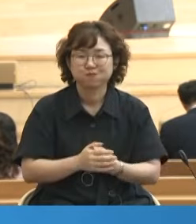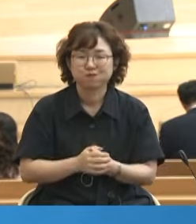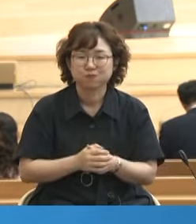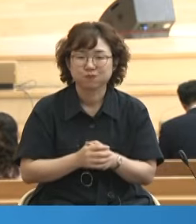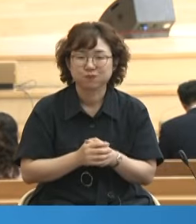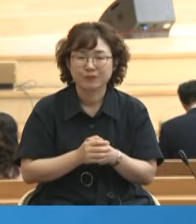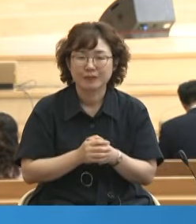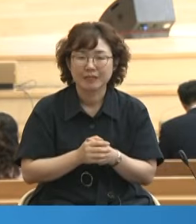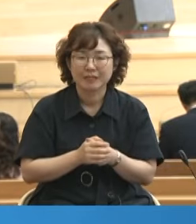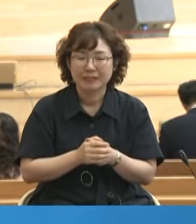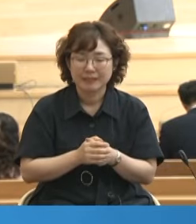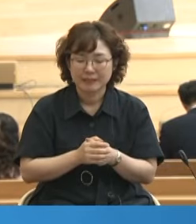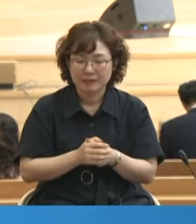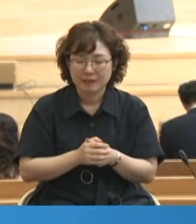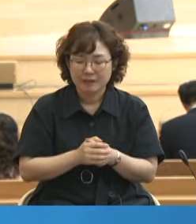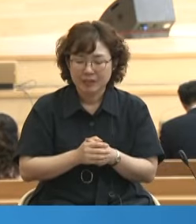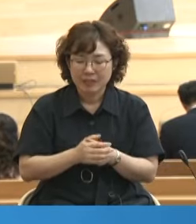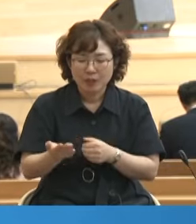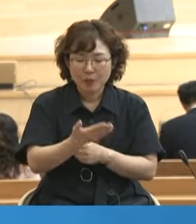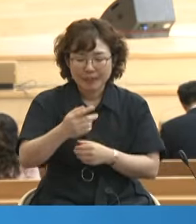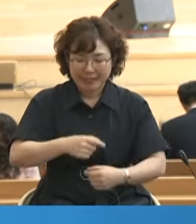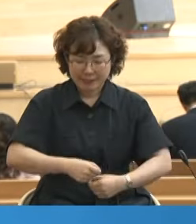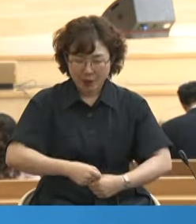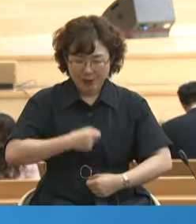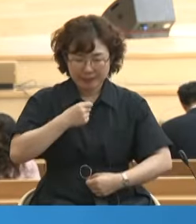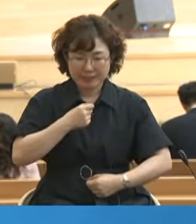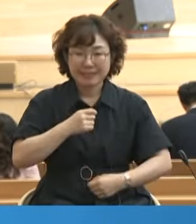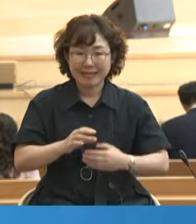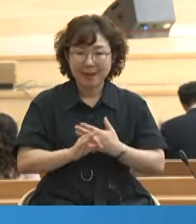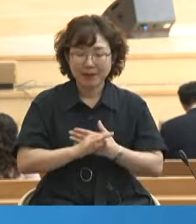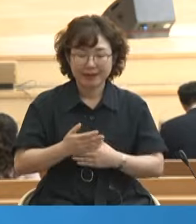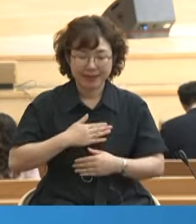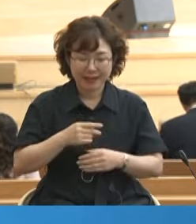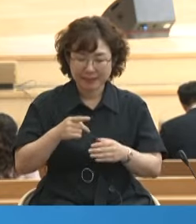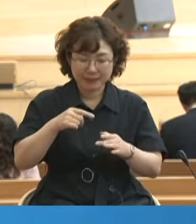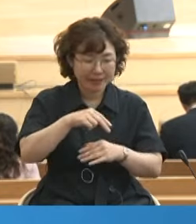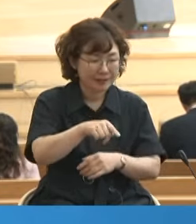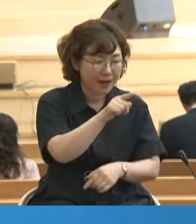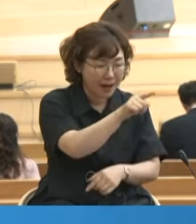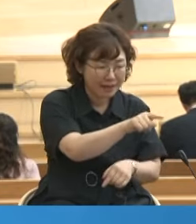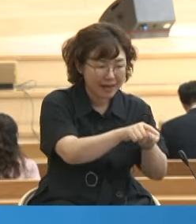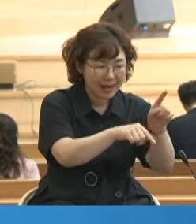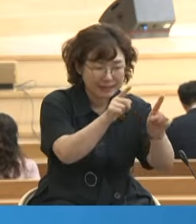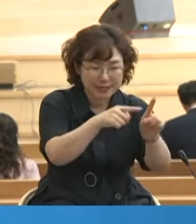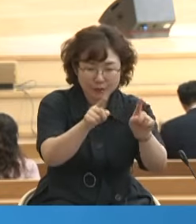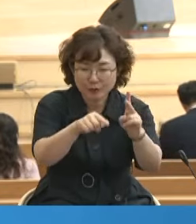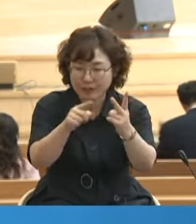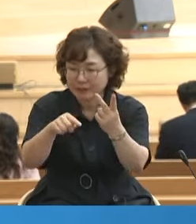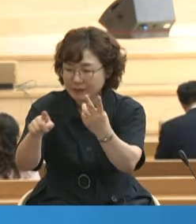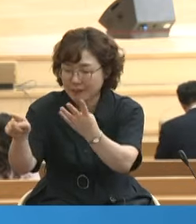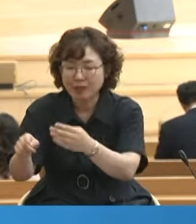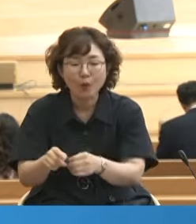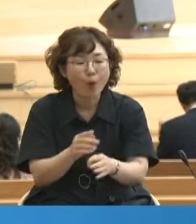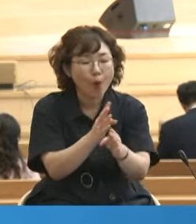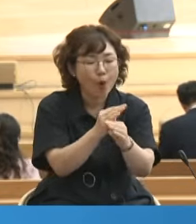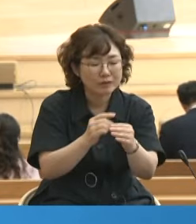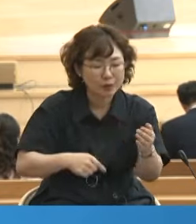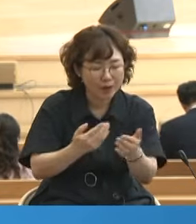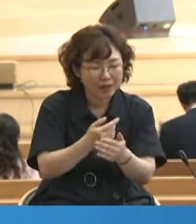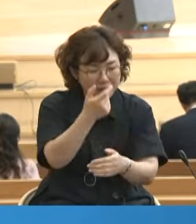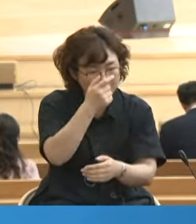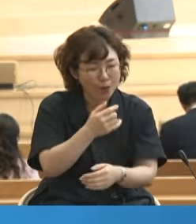여러분이 정직하기만 한다면 제가 이렇게 내려가서 한 명, 두 명, 세 명, 다섯 명 딱 물어보면 언제 회개기도를